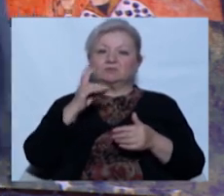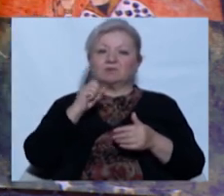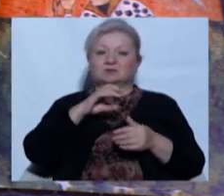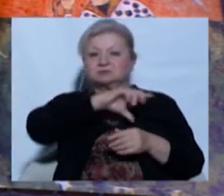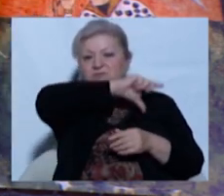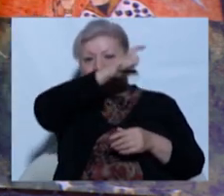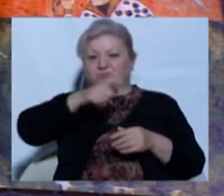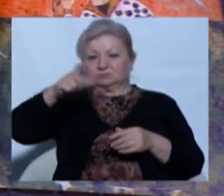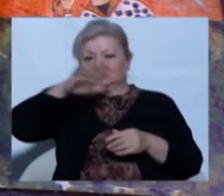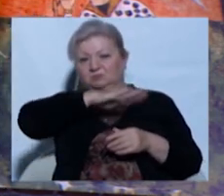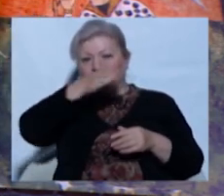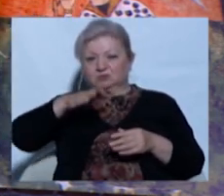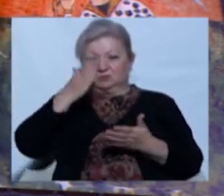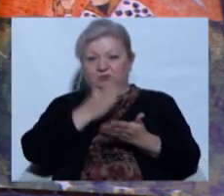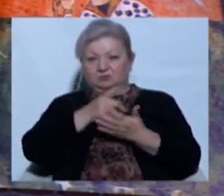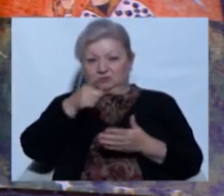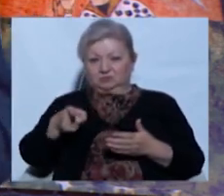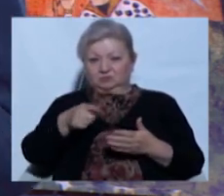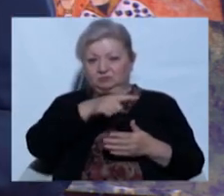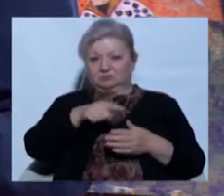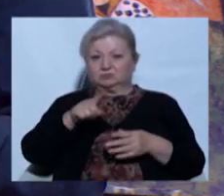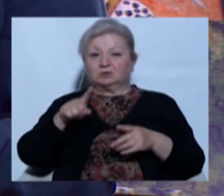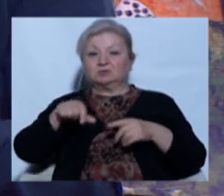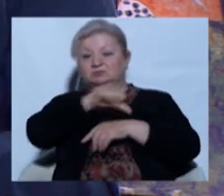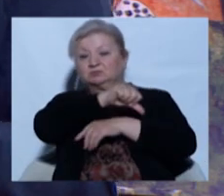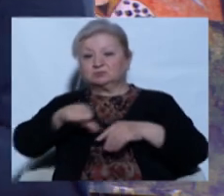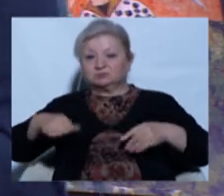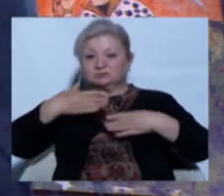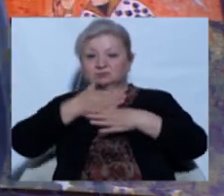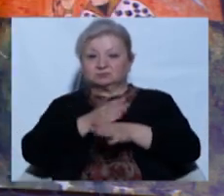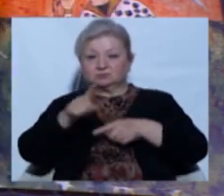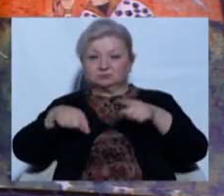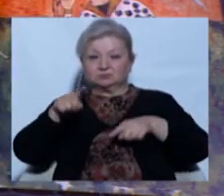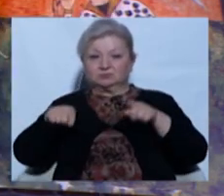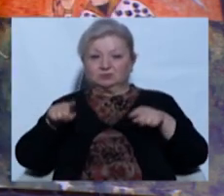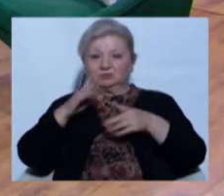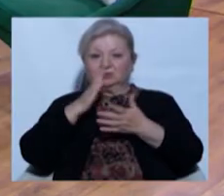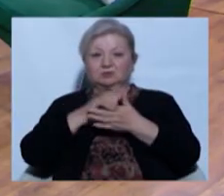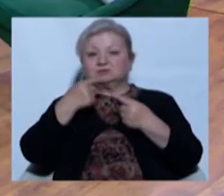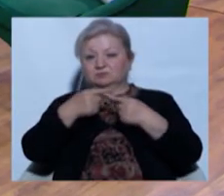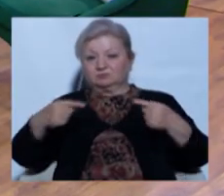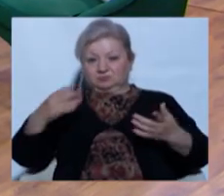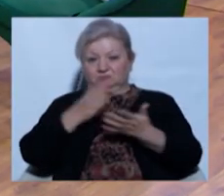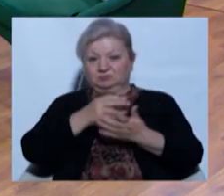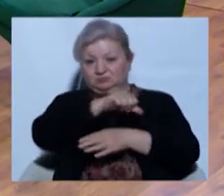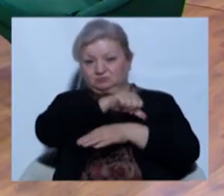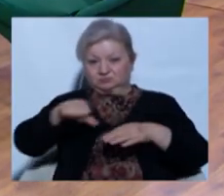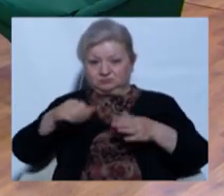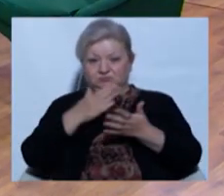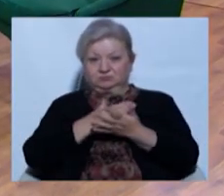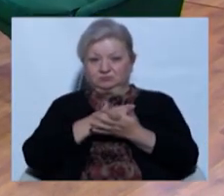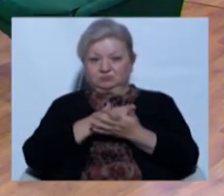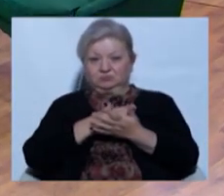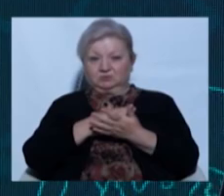თავარ ქეც მიუყვება, იმიტომ რომ ზოგადად საზღვრების დაყოფა, თორახან საზღვრებზე ვართ, არის სხვადასხვანაირი. იმიტომ